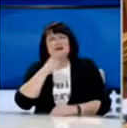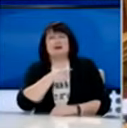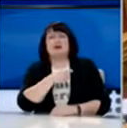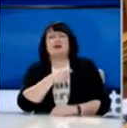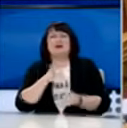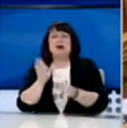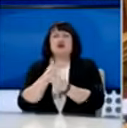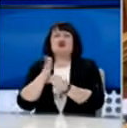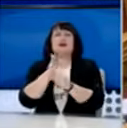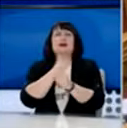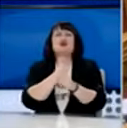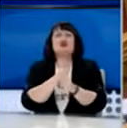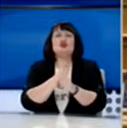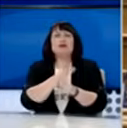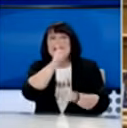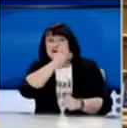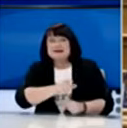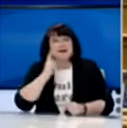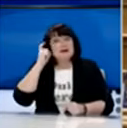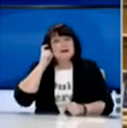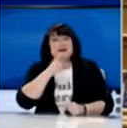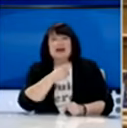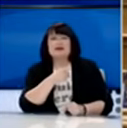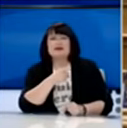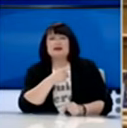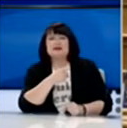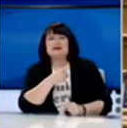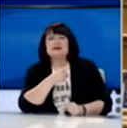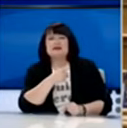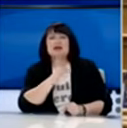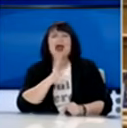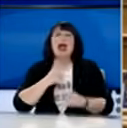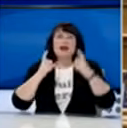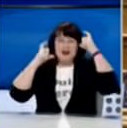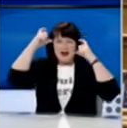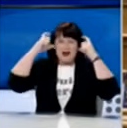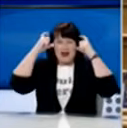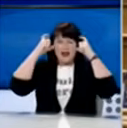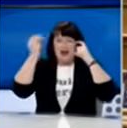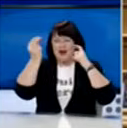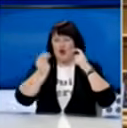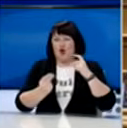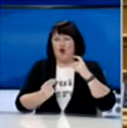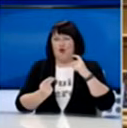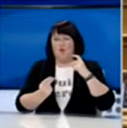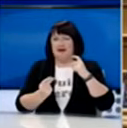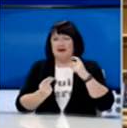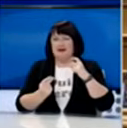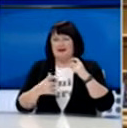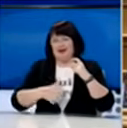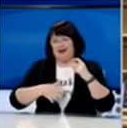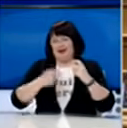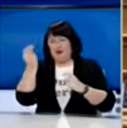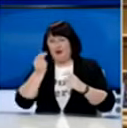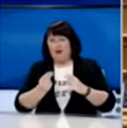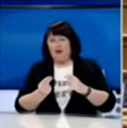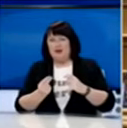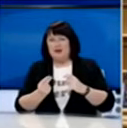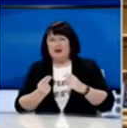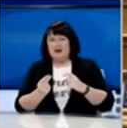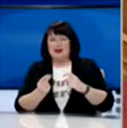κάθε καταστροφή. Αν ήταν κόμικ η εικόνα που θα περιέγραφα, θα έδειχνε